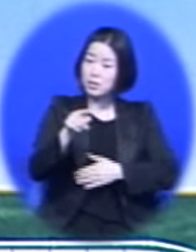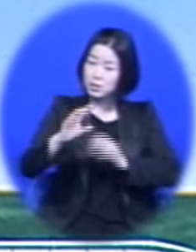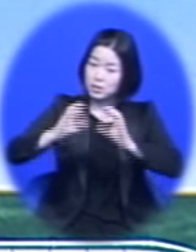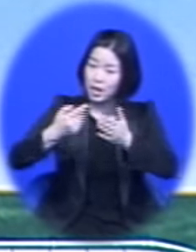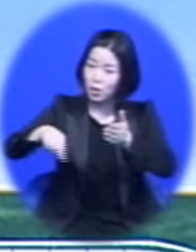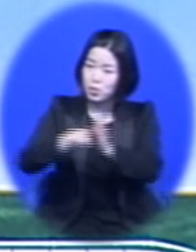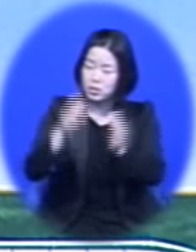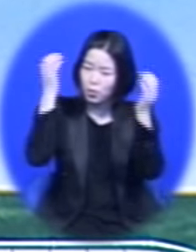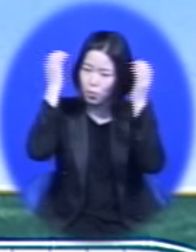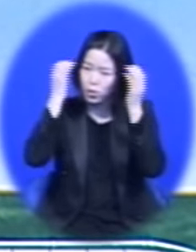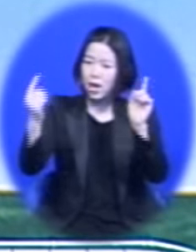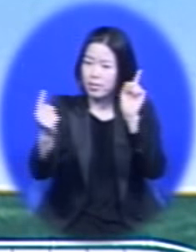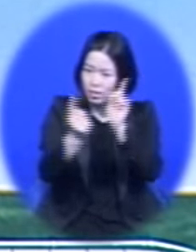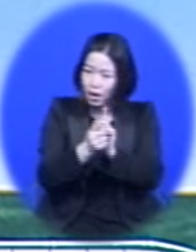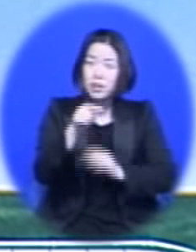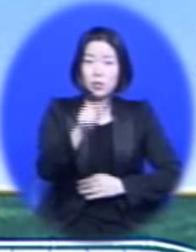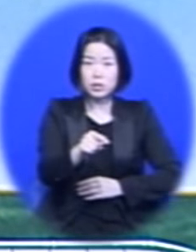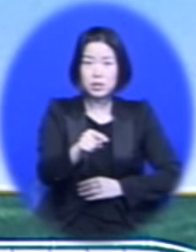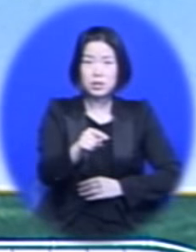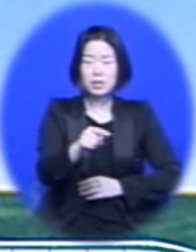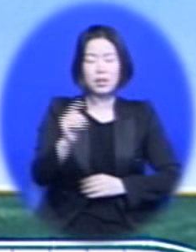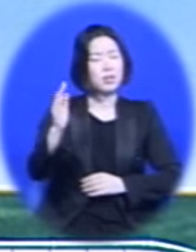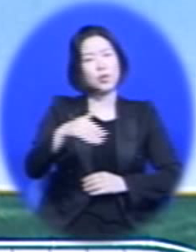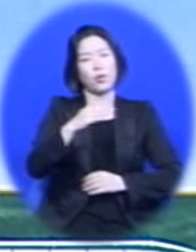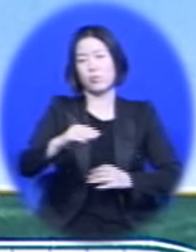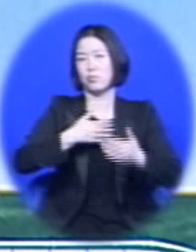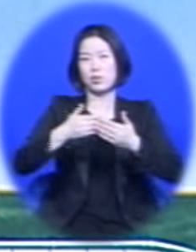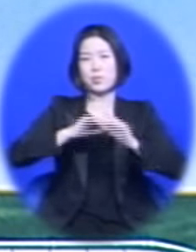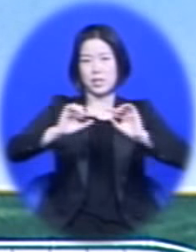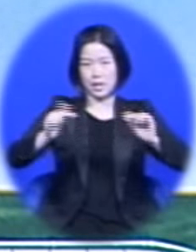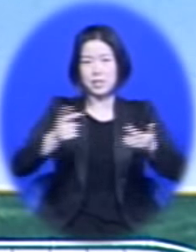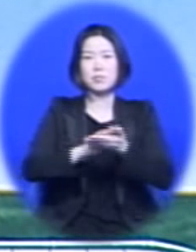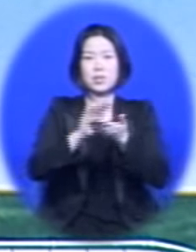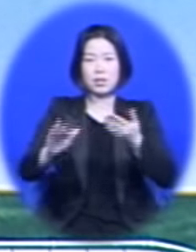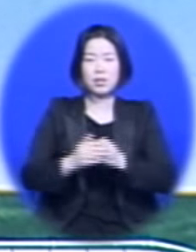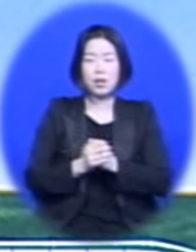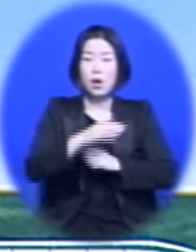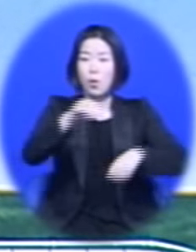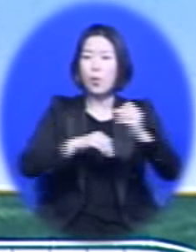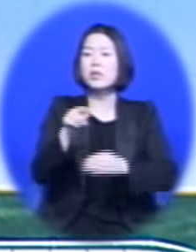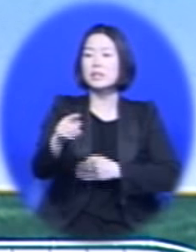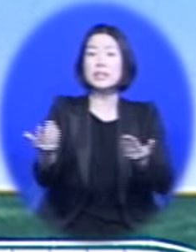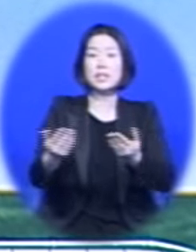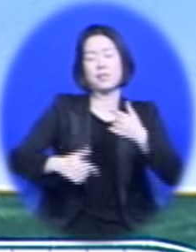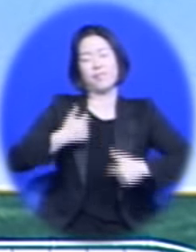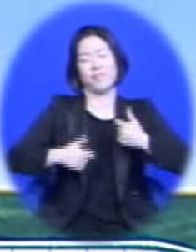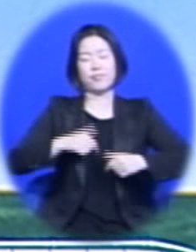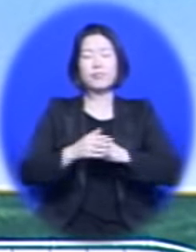위해서 고난을 당하는 것이 전혀 무섭지가 않습니다. 오히려 그 일이 기쁩니다.